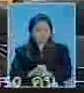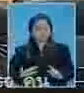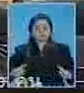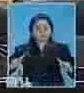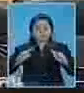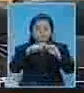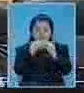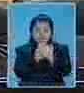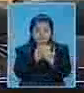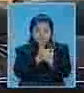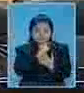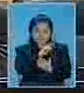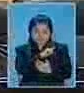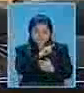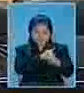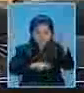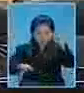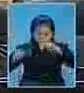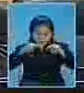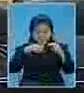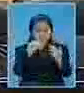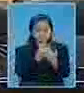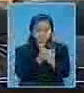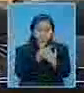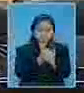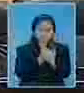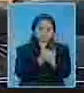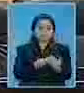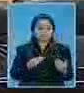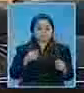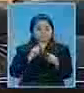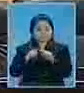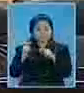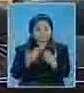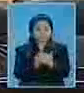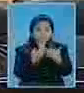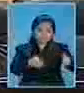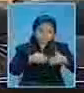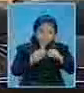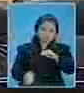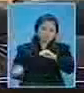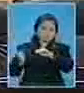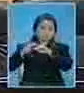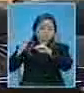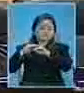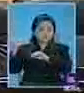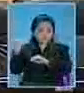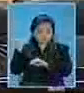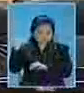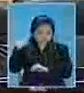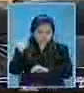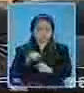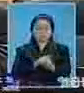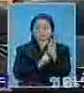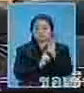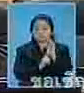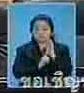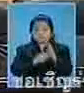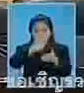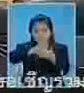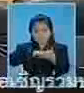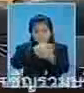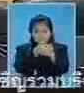คลังให้มีผลตอบแทนต่อสังคมที่คุ้มค่าตัวอย่างที่ชัดเจนก็คือนโยบายของท่านรัฐมนตรีช่วยท่